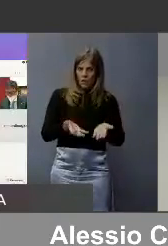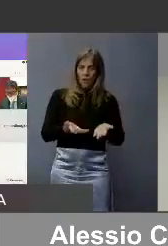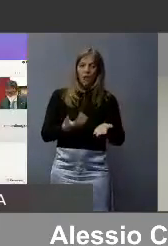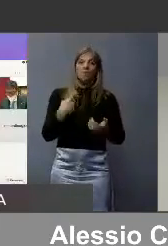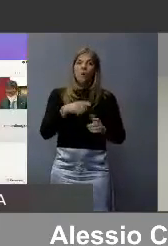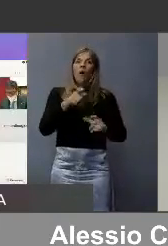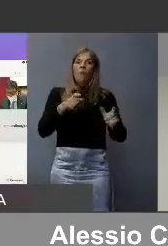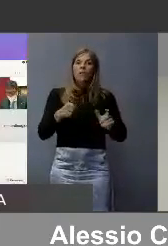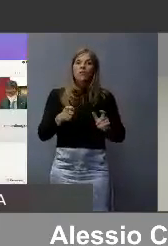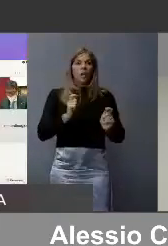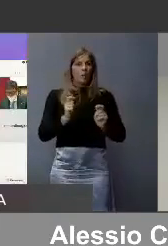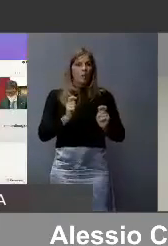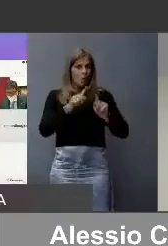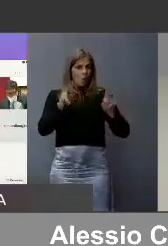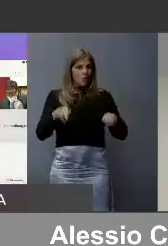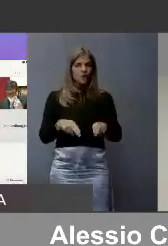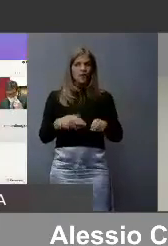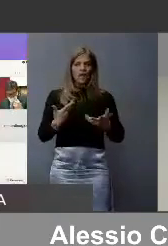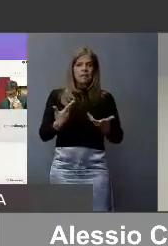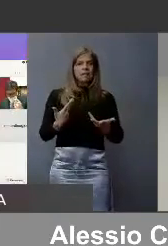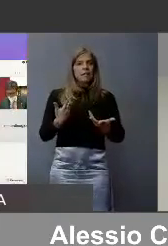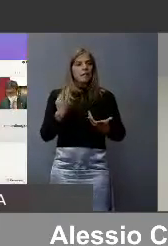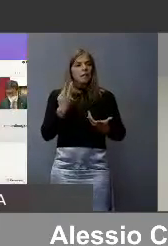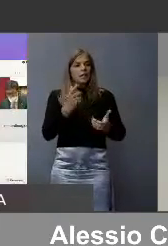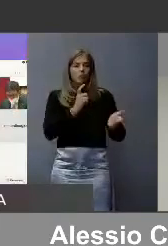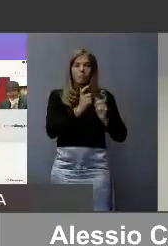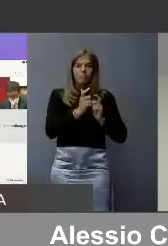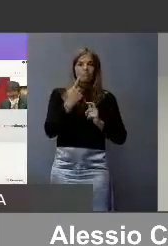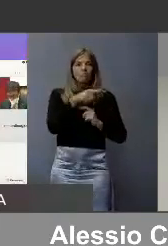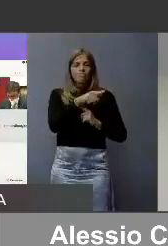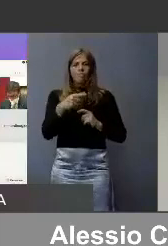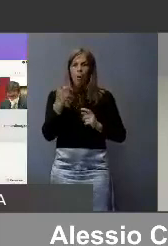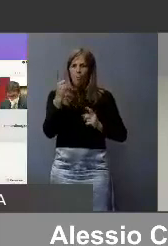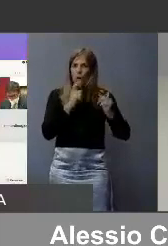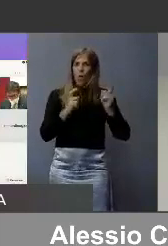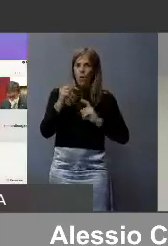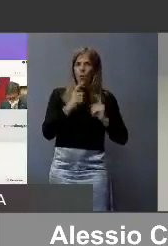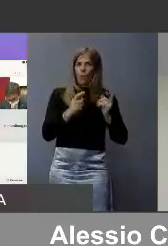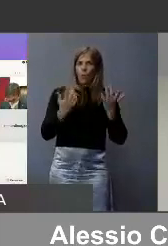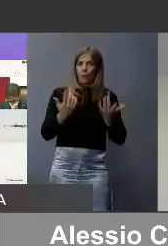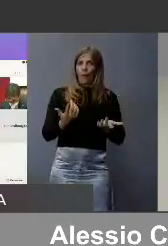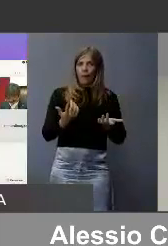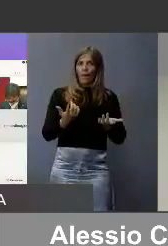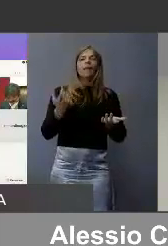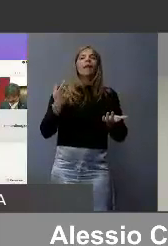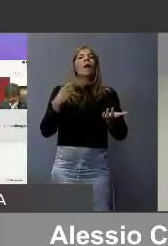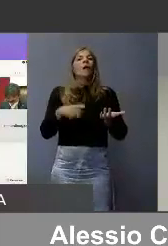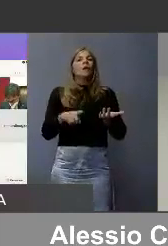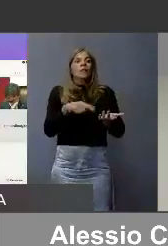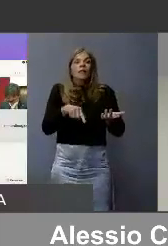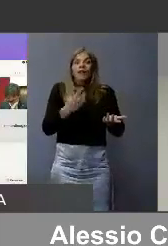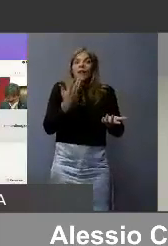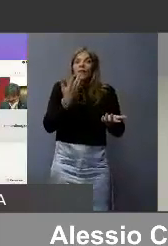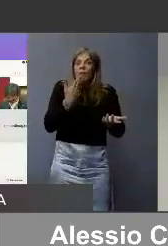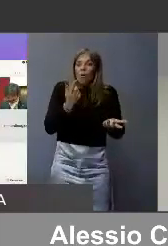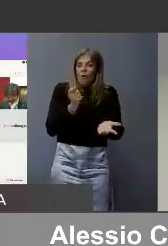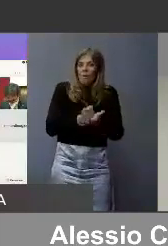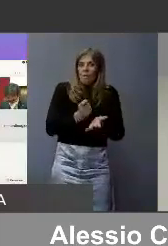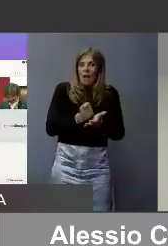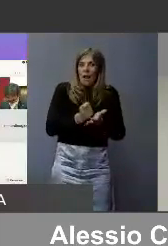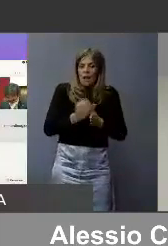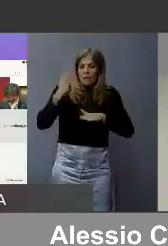dichiarati un pochino preoccupati perché vorrebbero pagare nei termini e nei tempi